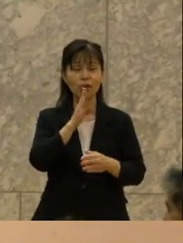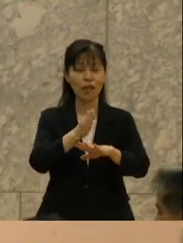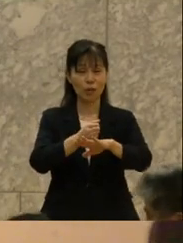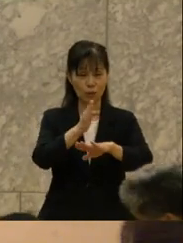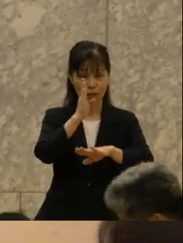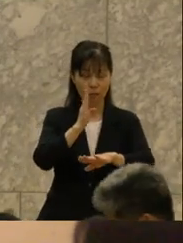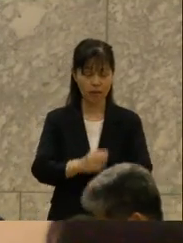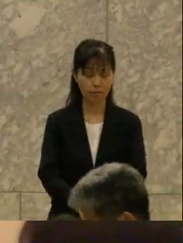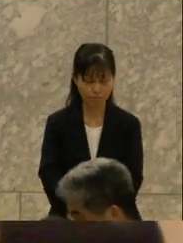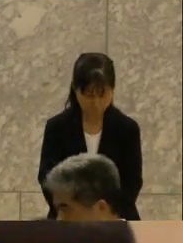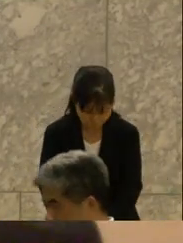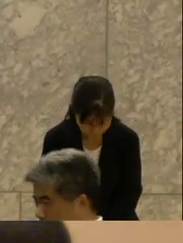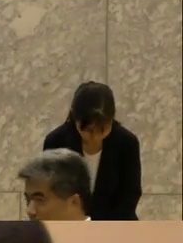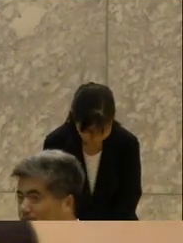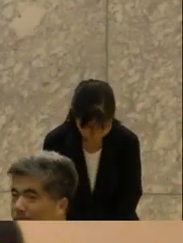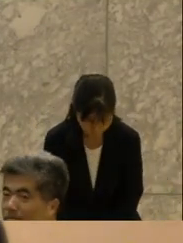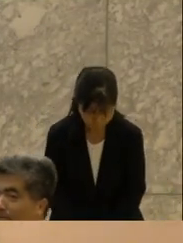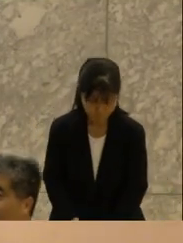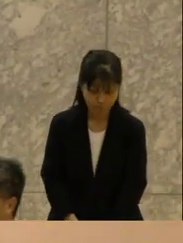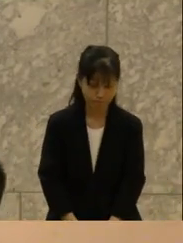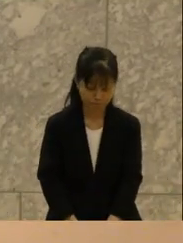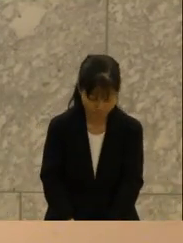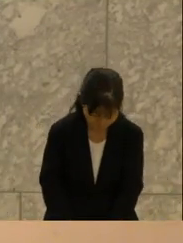ありがとうございました